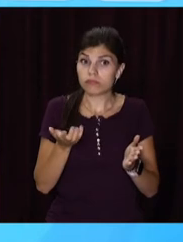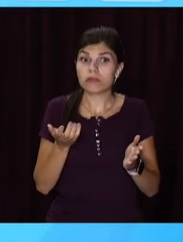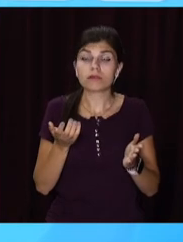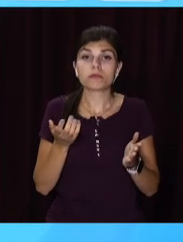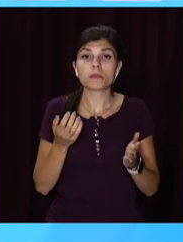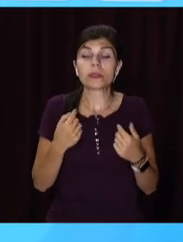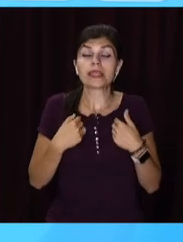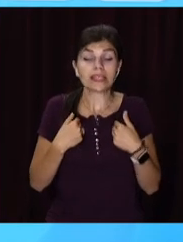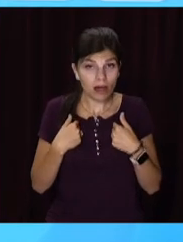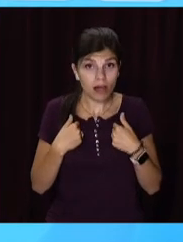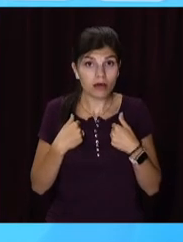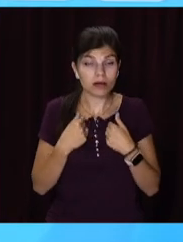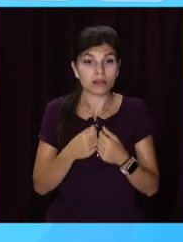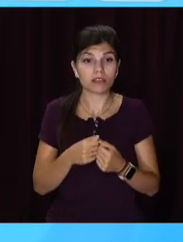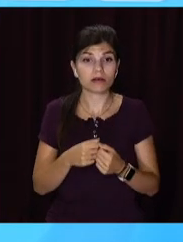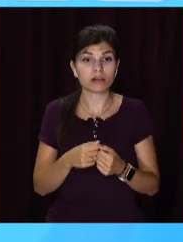Я